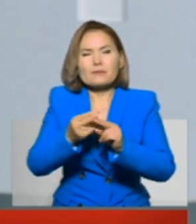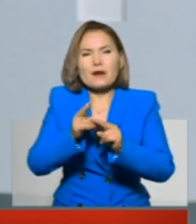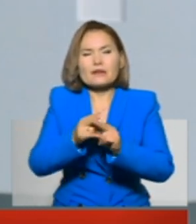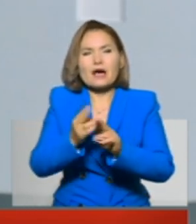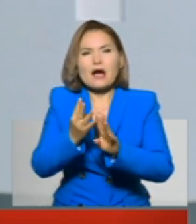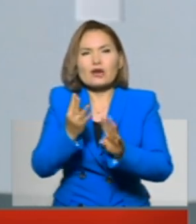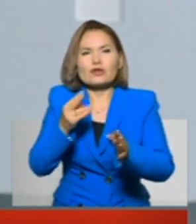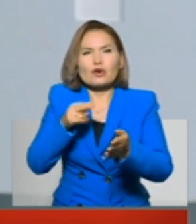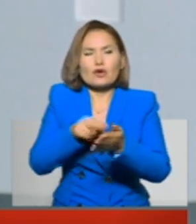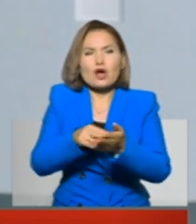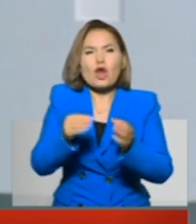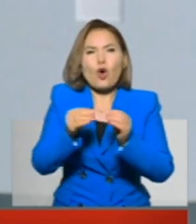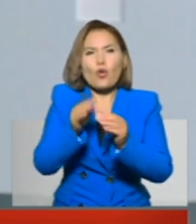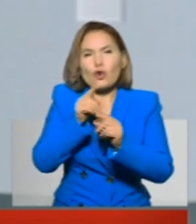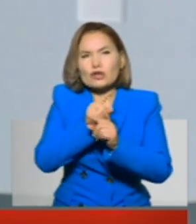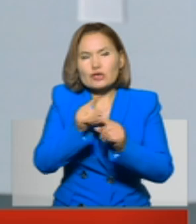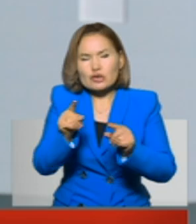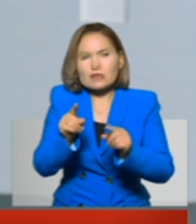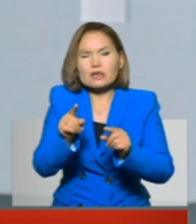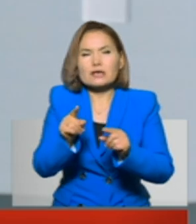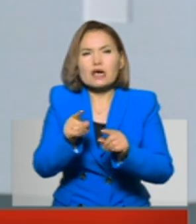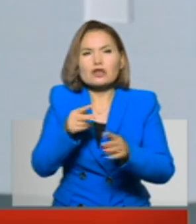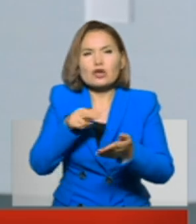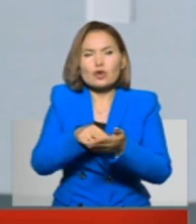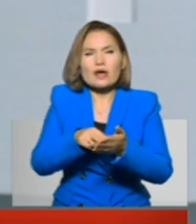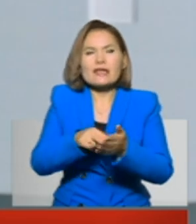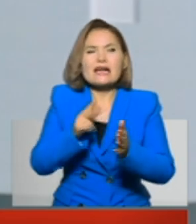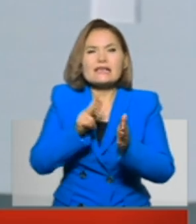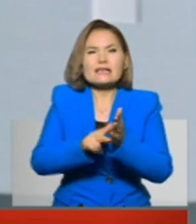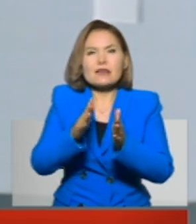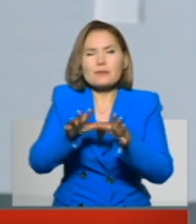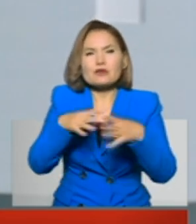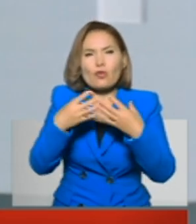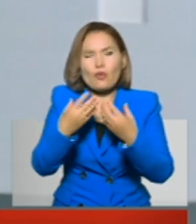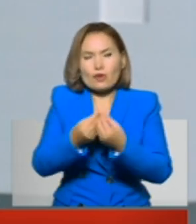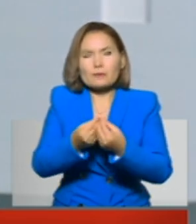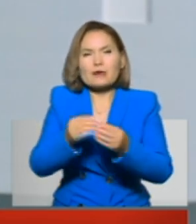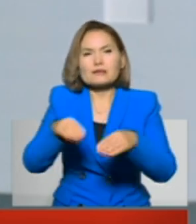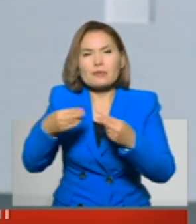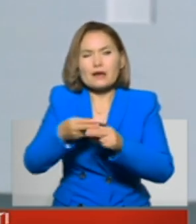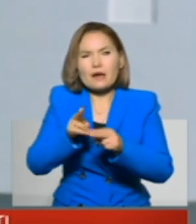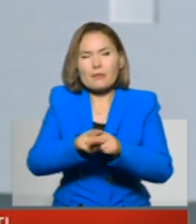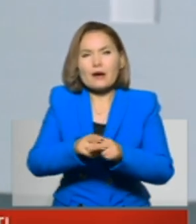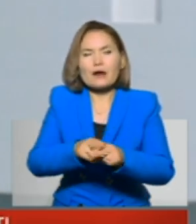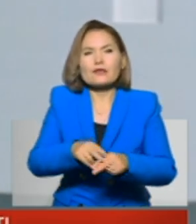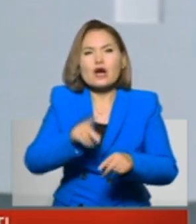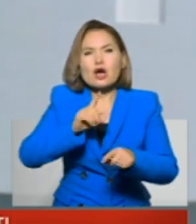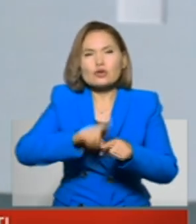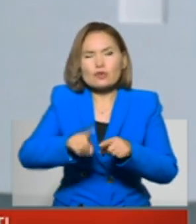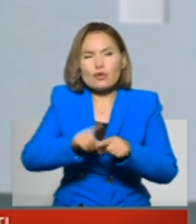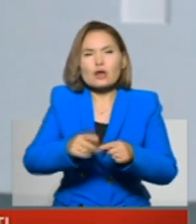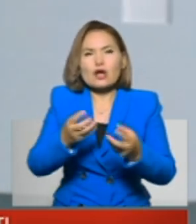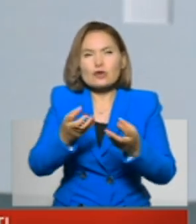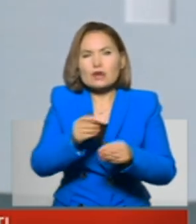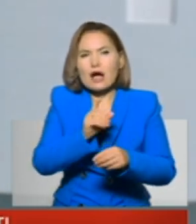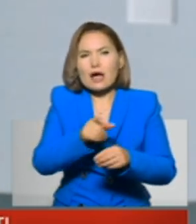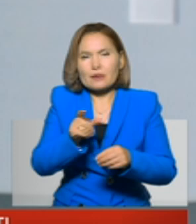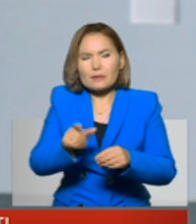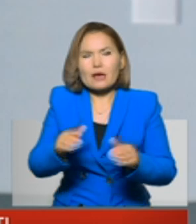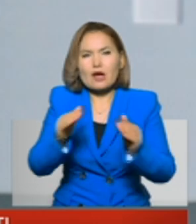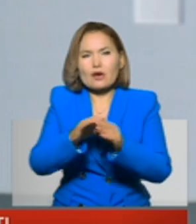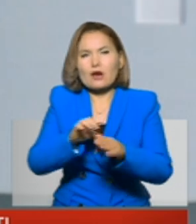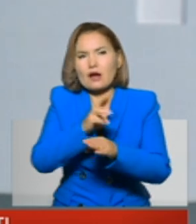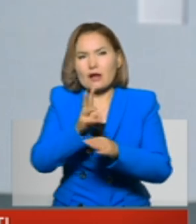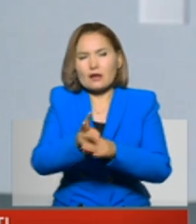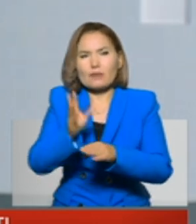уақыт үй кезегінде тұрған 85 отбасыға берілді. Ал жыл соңына дейін тағы қанша адамға пәтер кілті табысталады? Толырақ Айдана